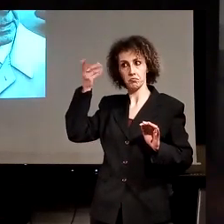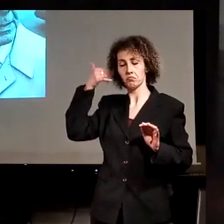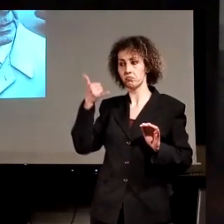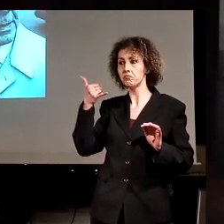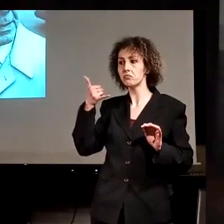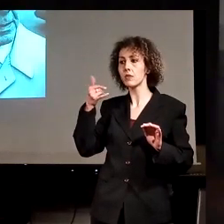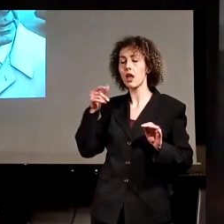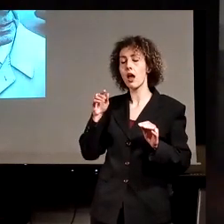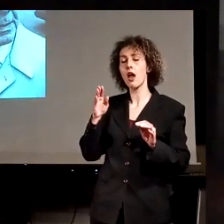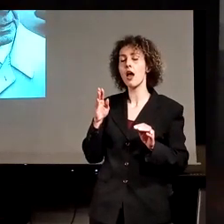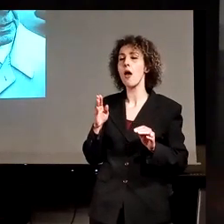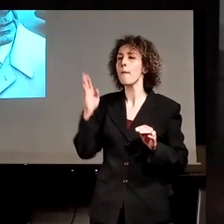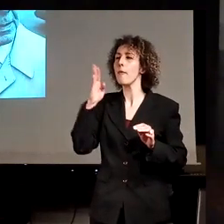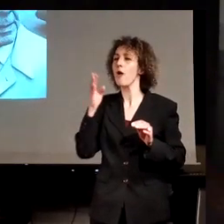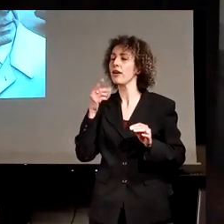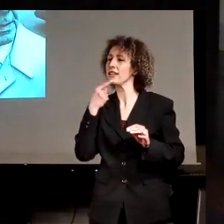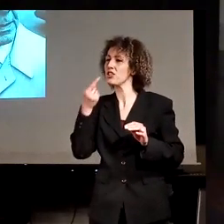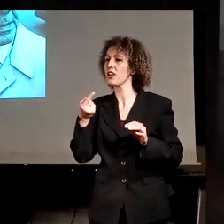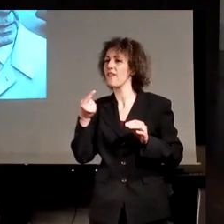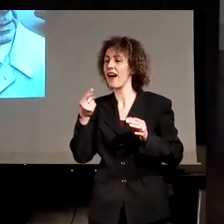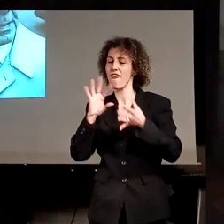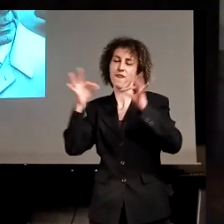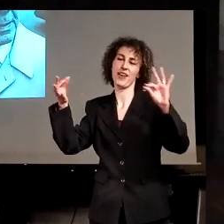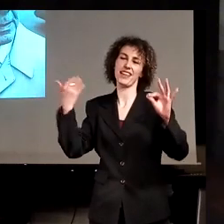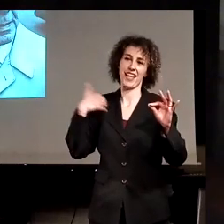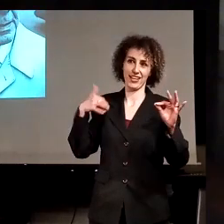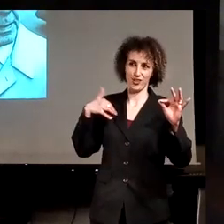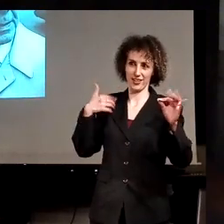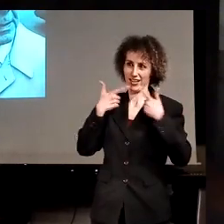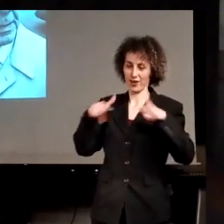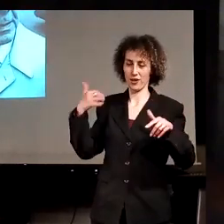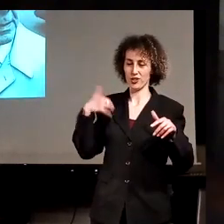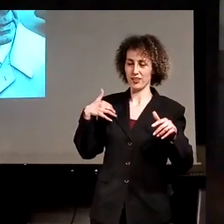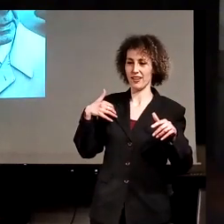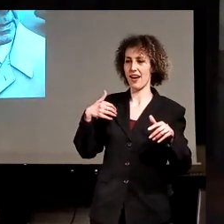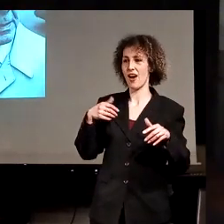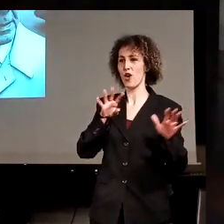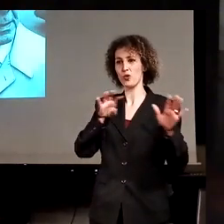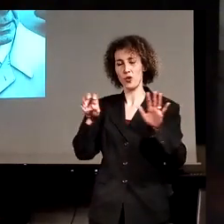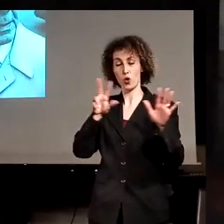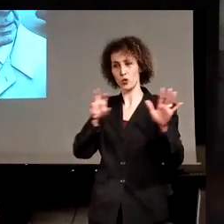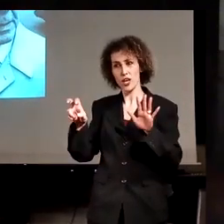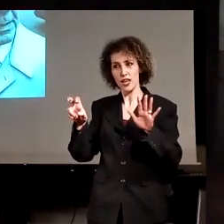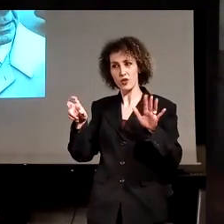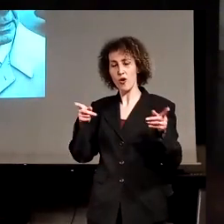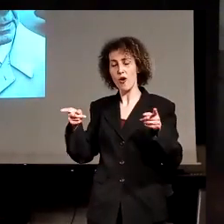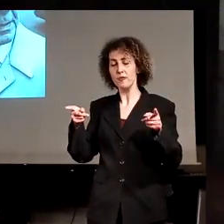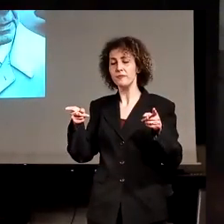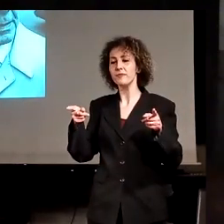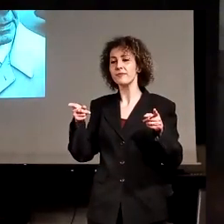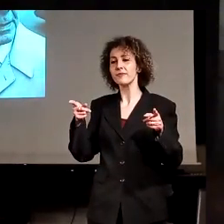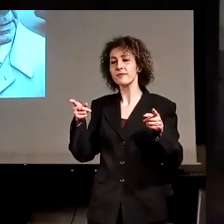borges il mirror e scrittore argentino e il sito di finire dell'ottocento quindi in qualche cosa aromi costino